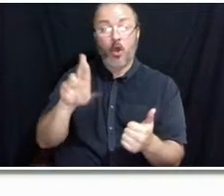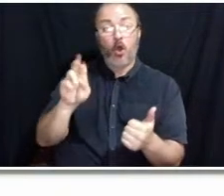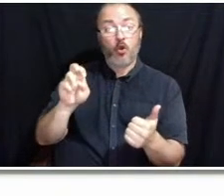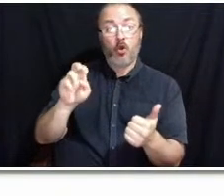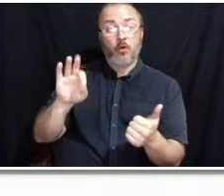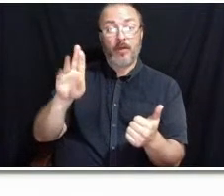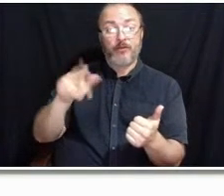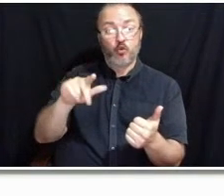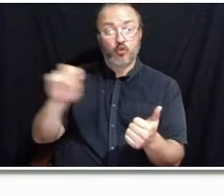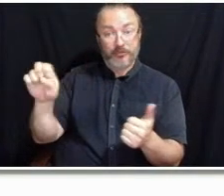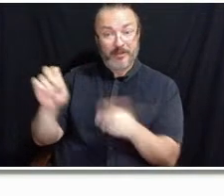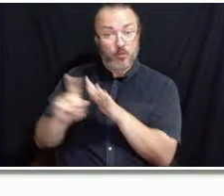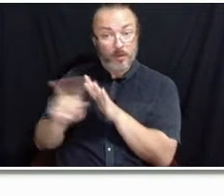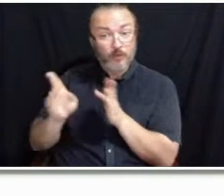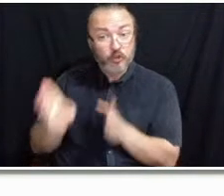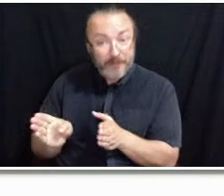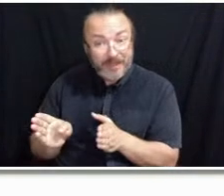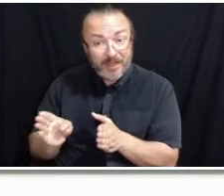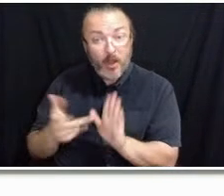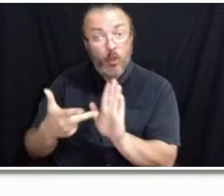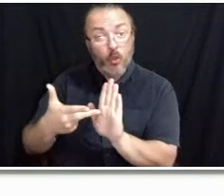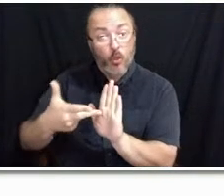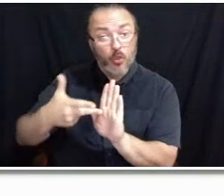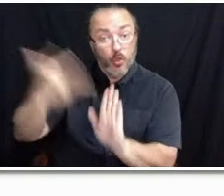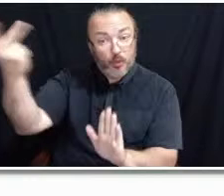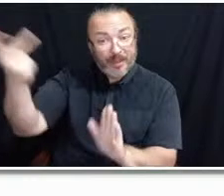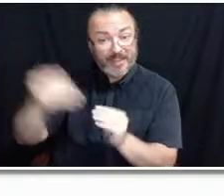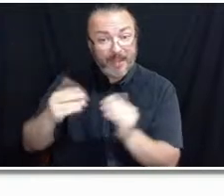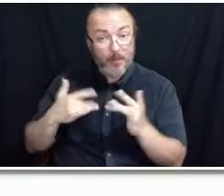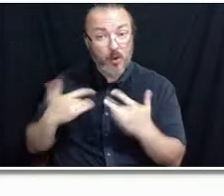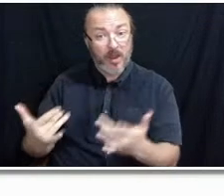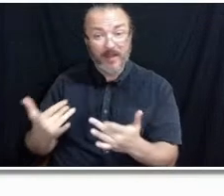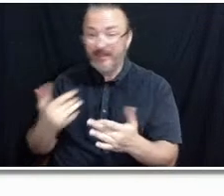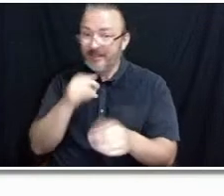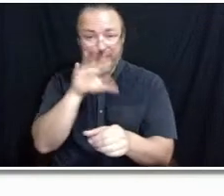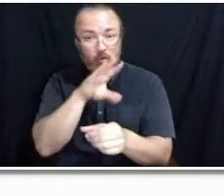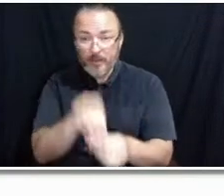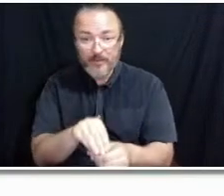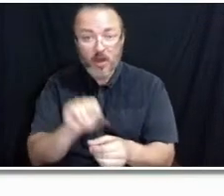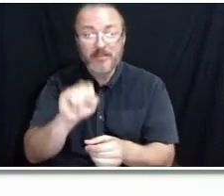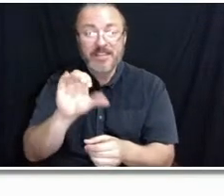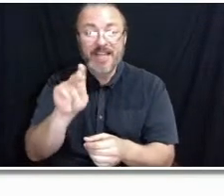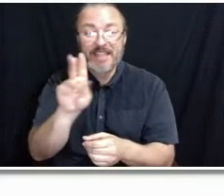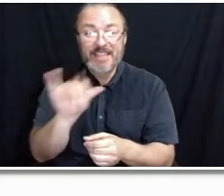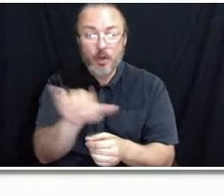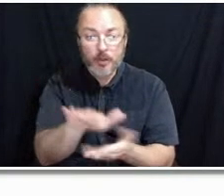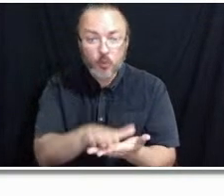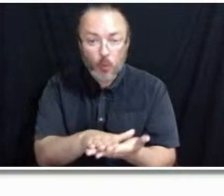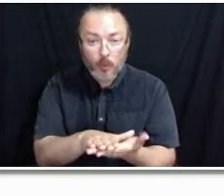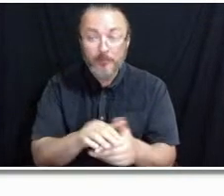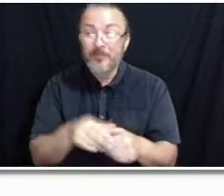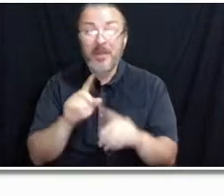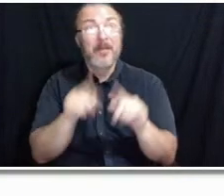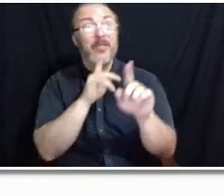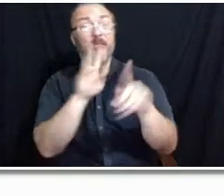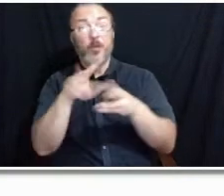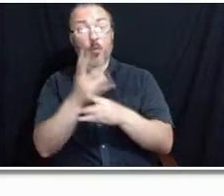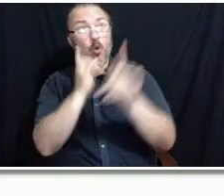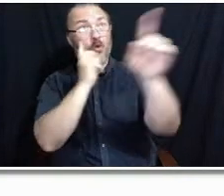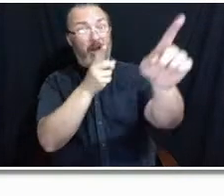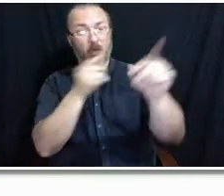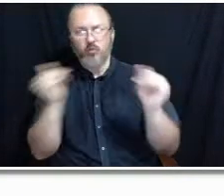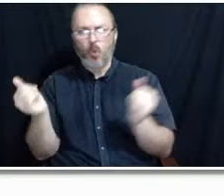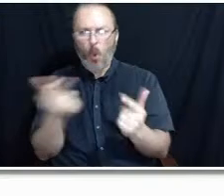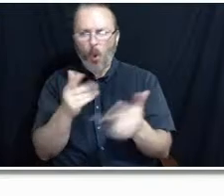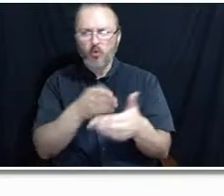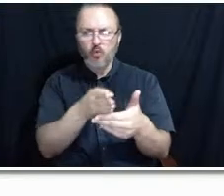adolescents sont 3 fois plus susceptibles de ne pas aller à l'école secondaire. Le monde a établi un objectif pour que tous finissent l'enseignement